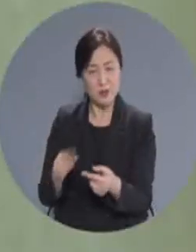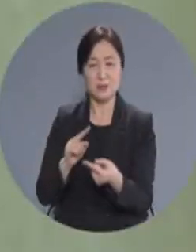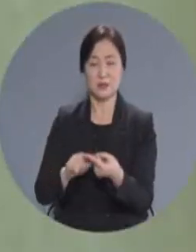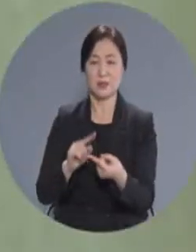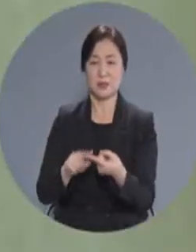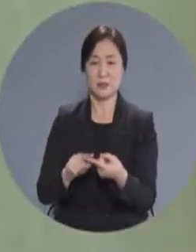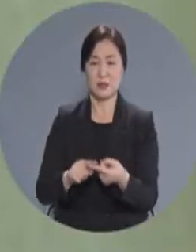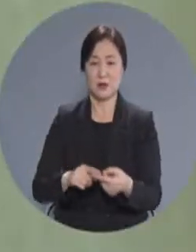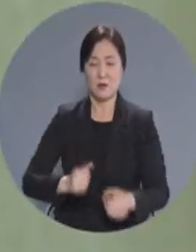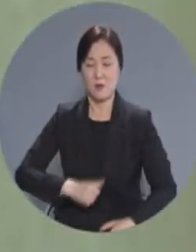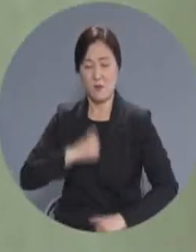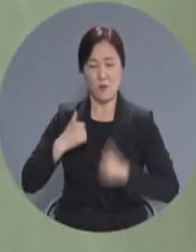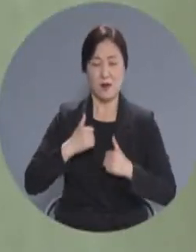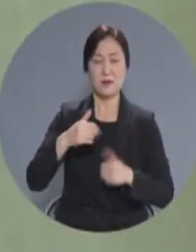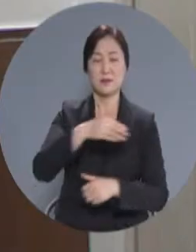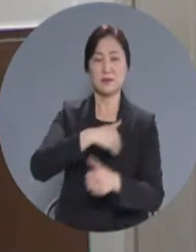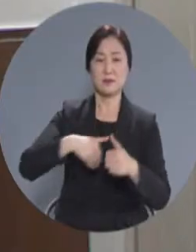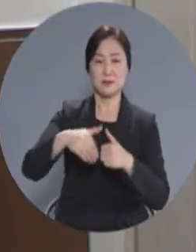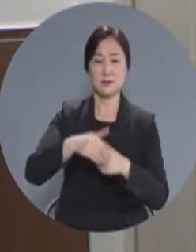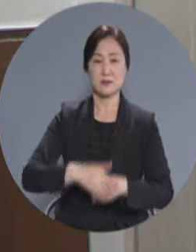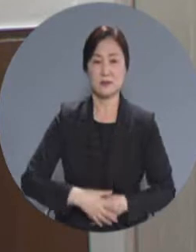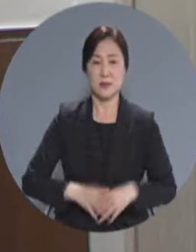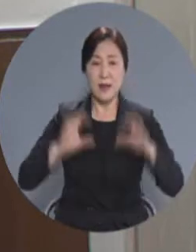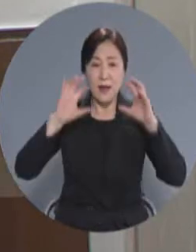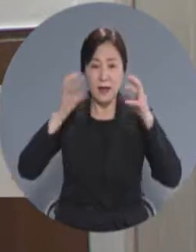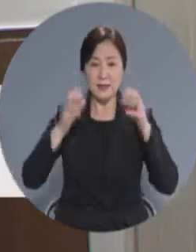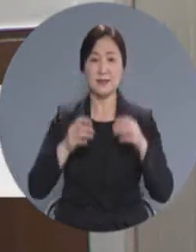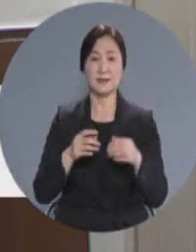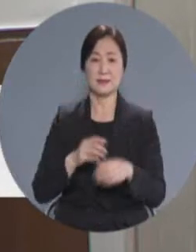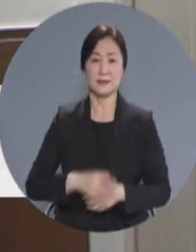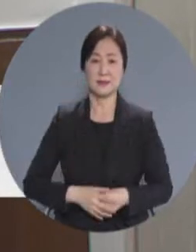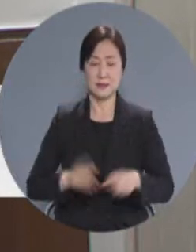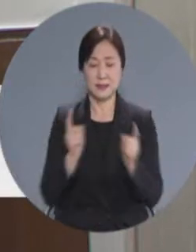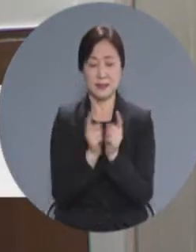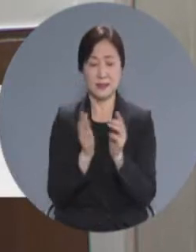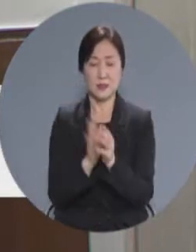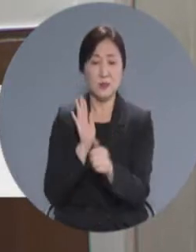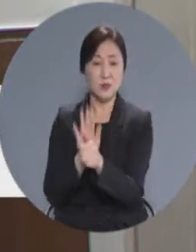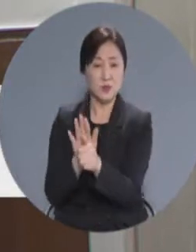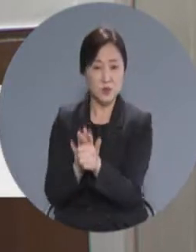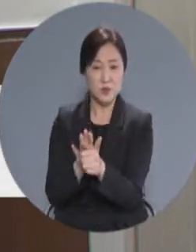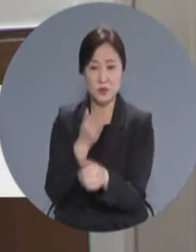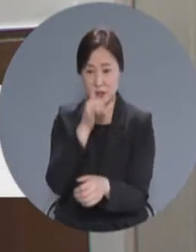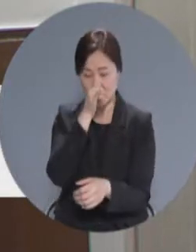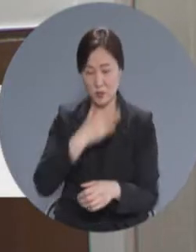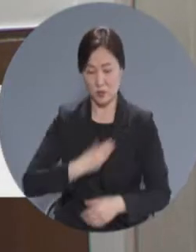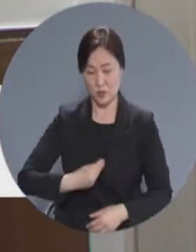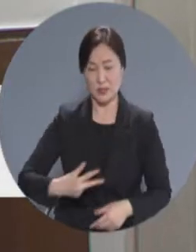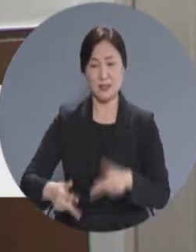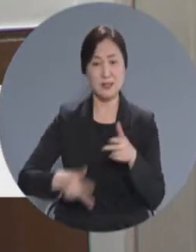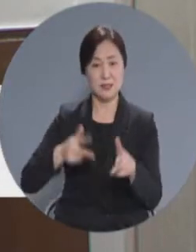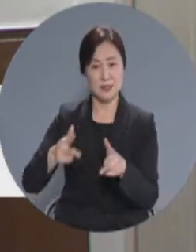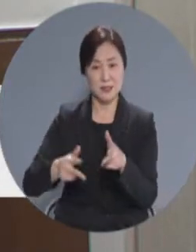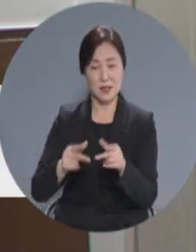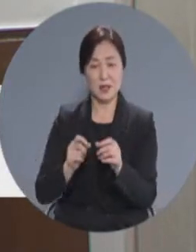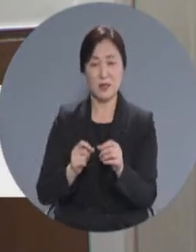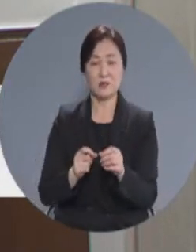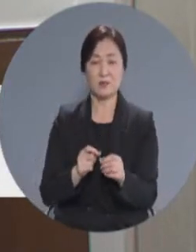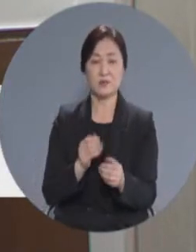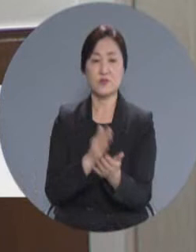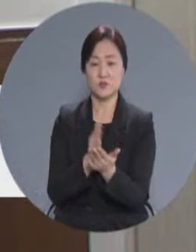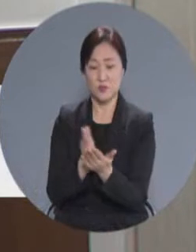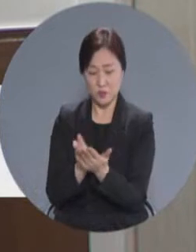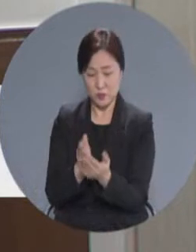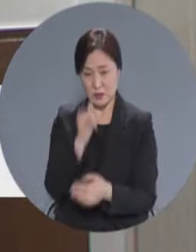대해 분통을 터트립니다 아이들에게 직접적으로 지원해줄 수 있는 그 복지사업